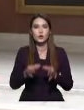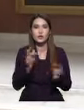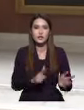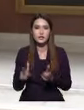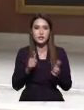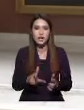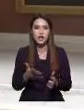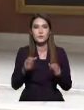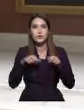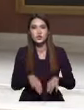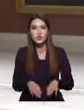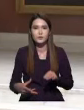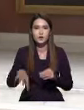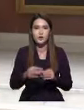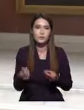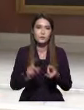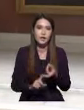атқан шешімдерге байланысты,